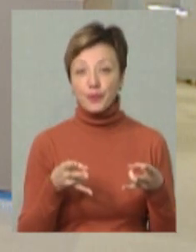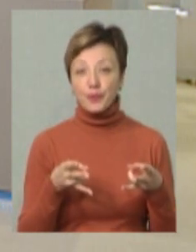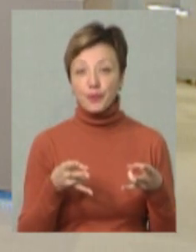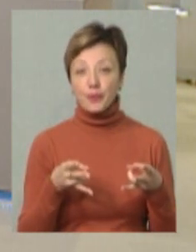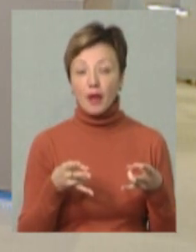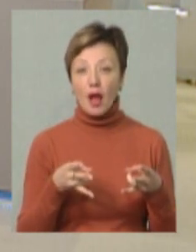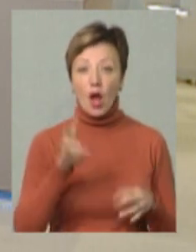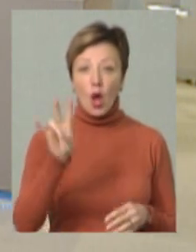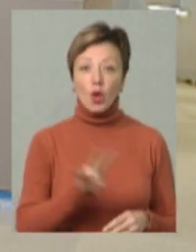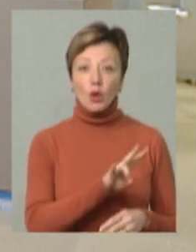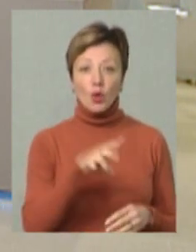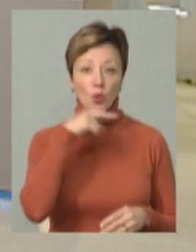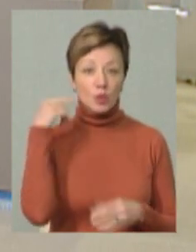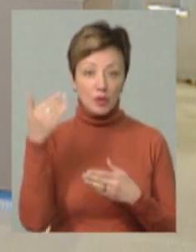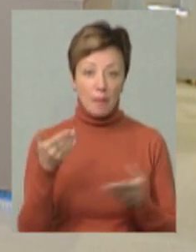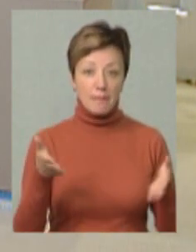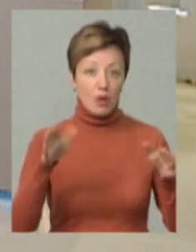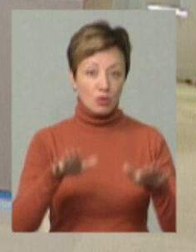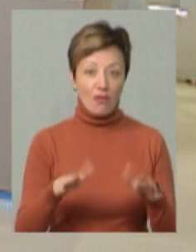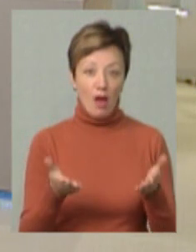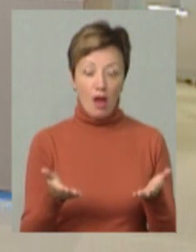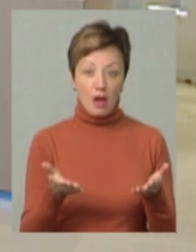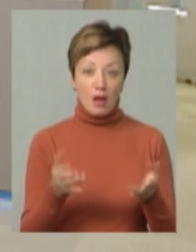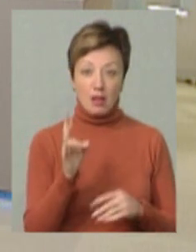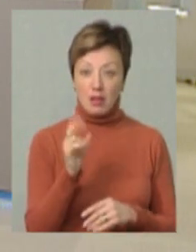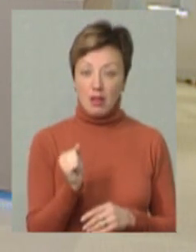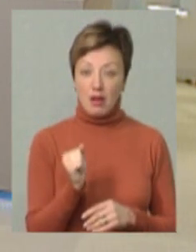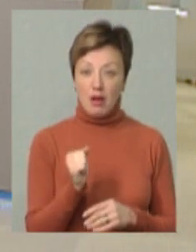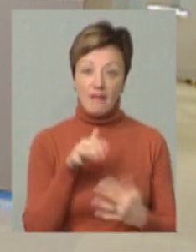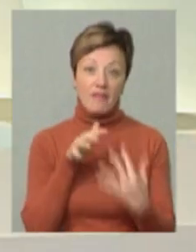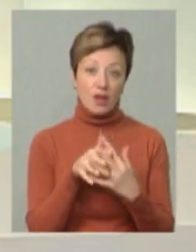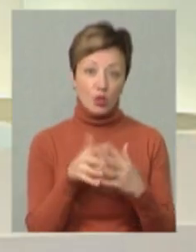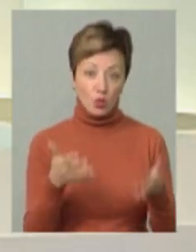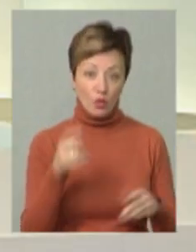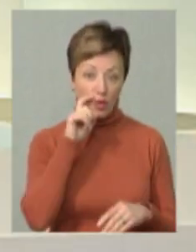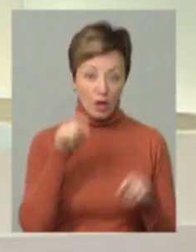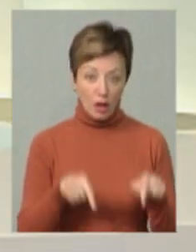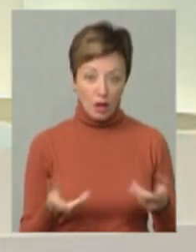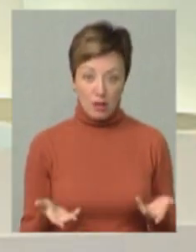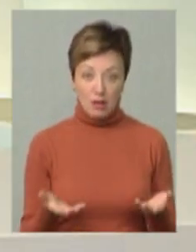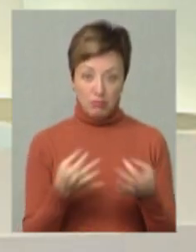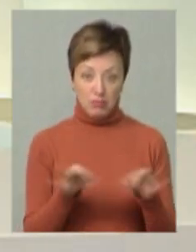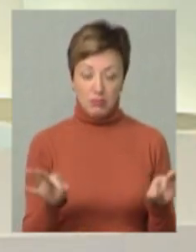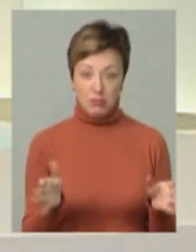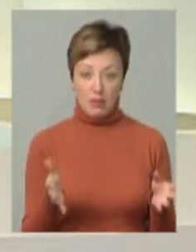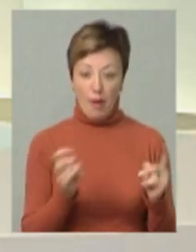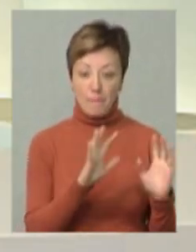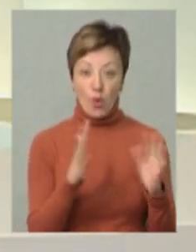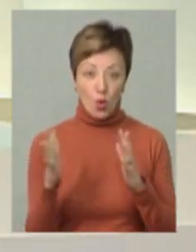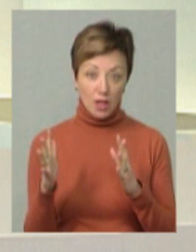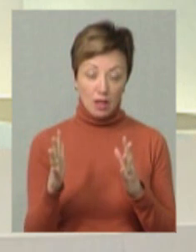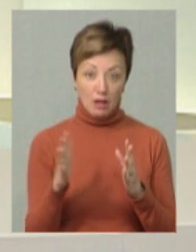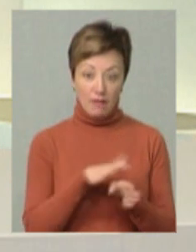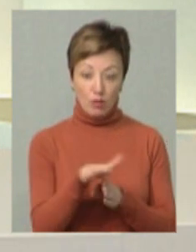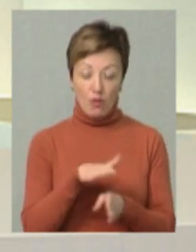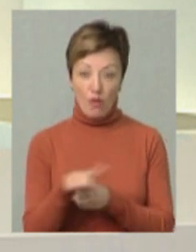духовенство Російської Православної Церкви благословляє на війну в Україні, на події, які